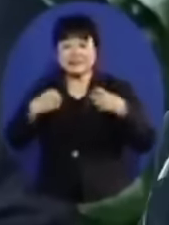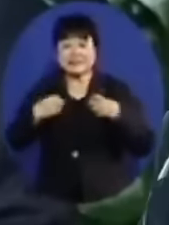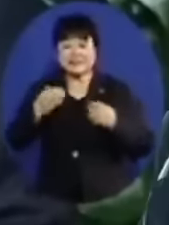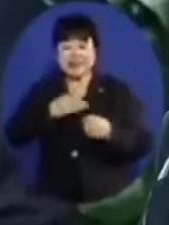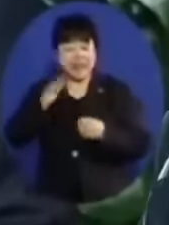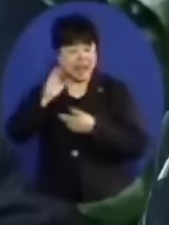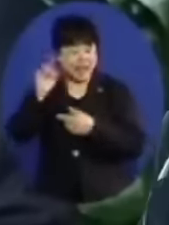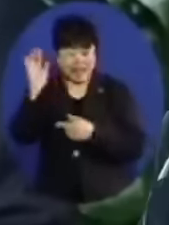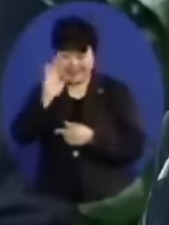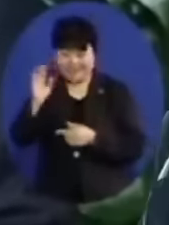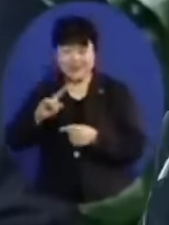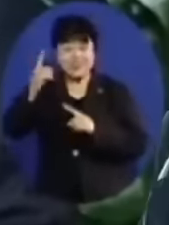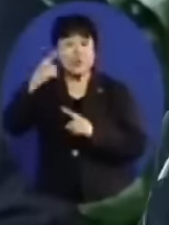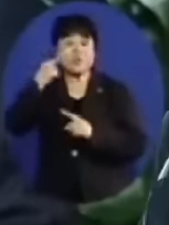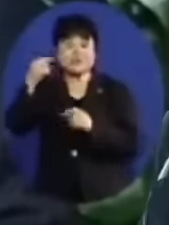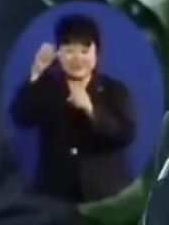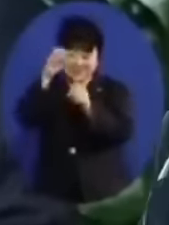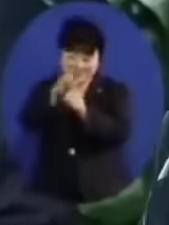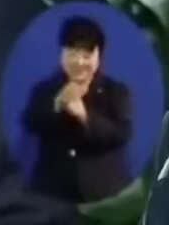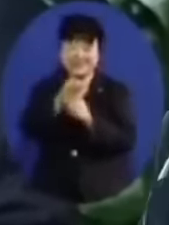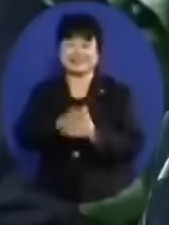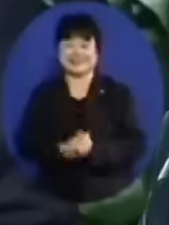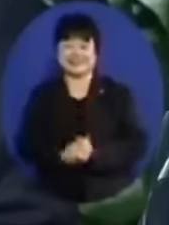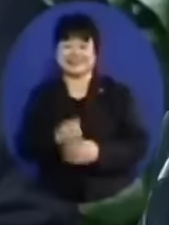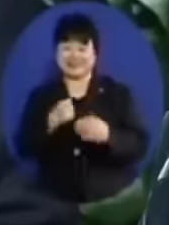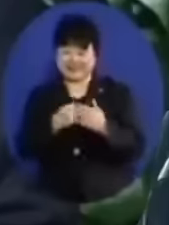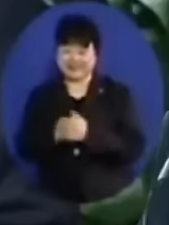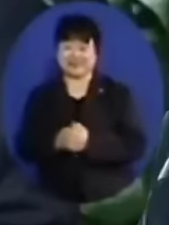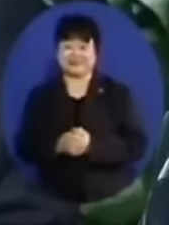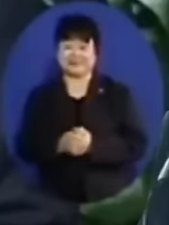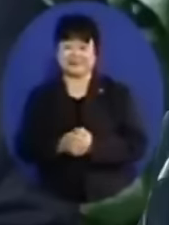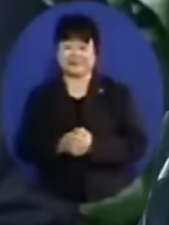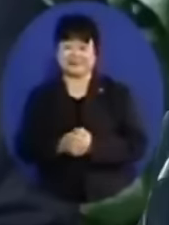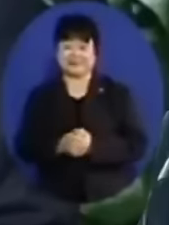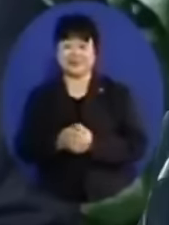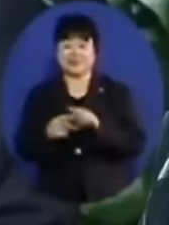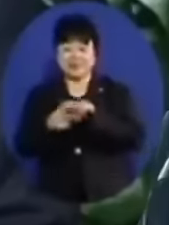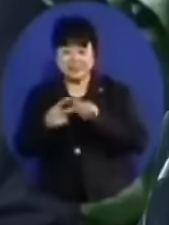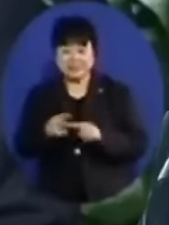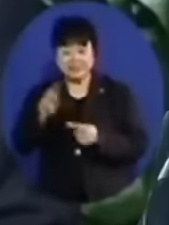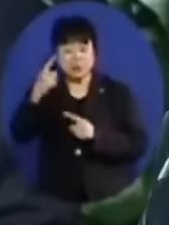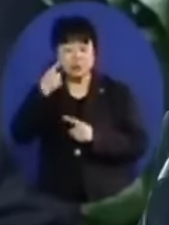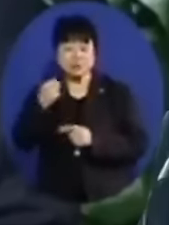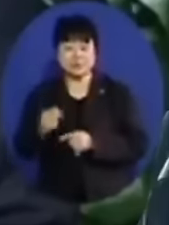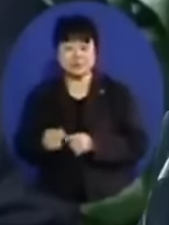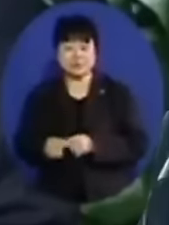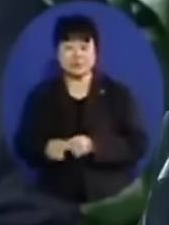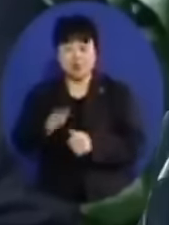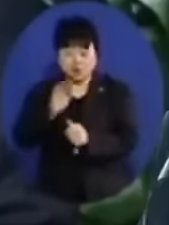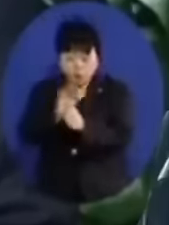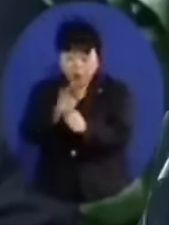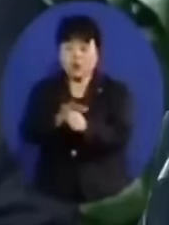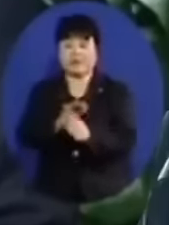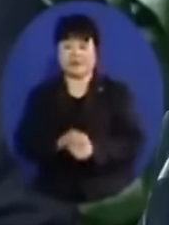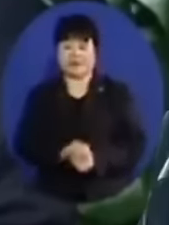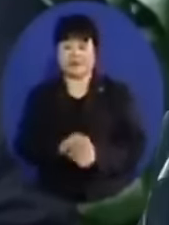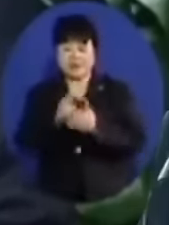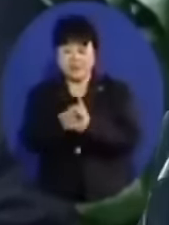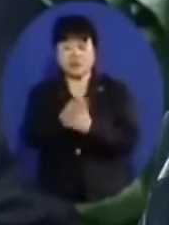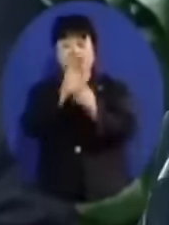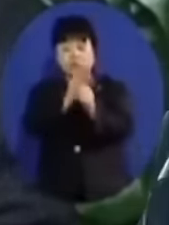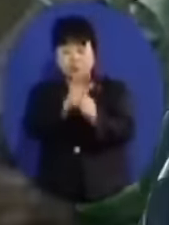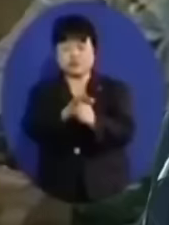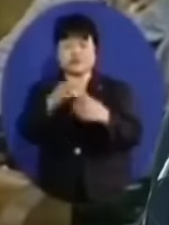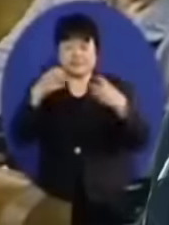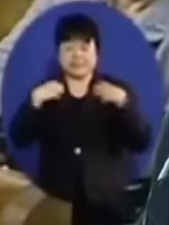아닙니다. 이영훈 목사님이십니다. 그러면 우리가 어찌하는지 이영훈 목사 뒤를 밀어주고 기도해주고 도와줘야